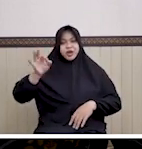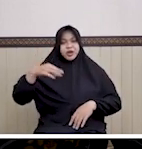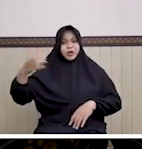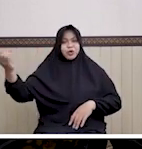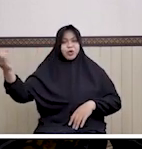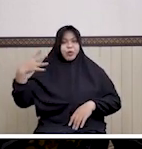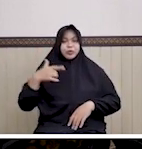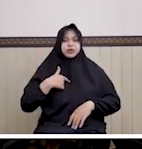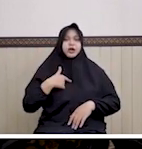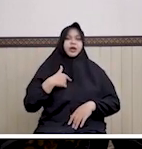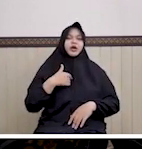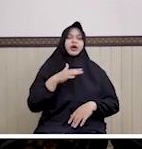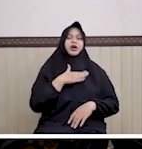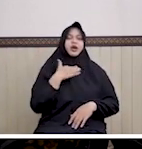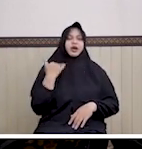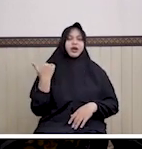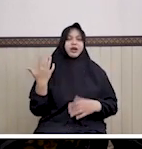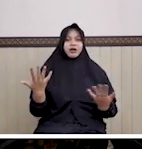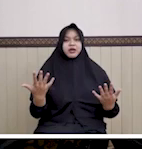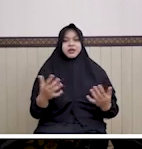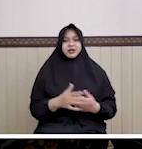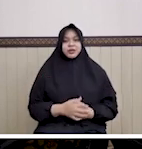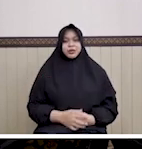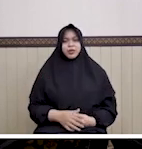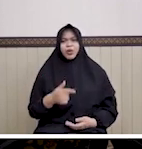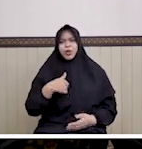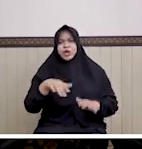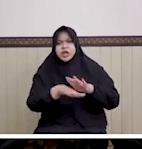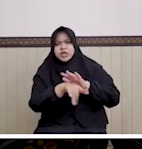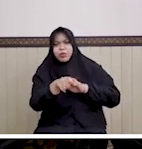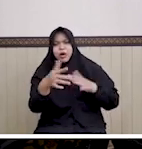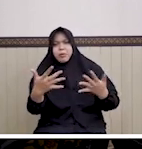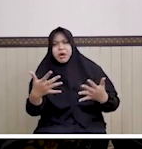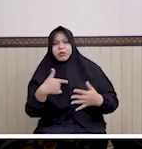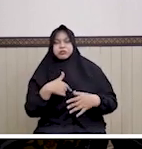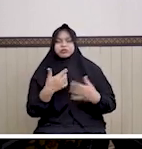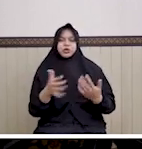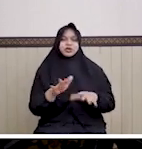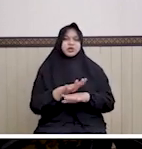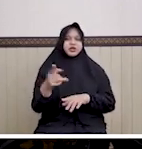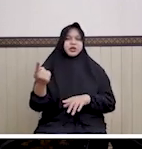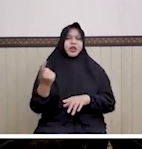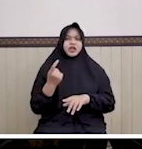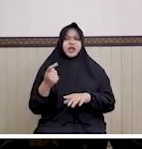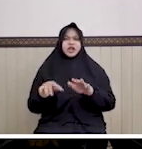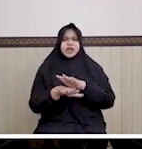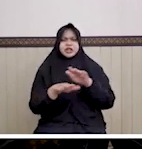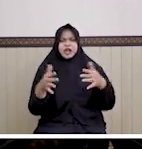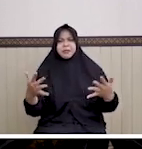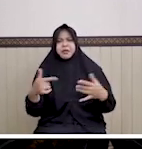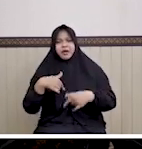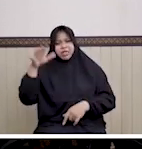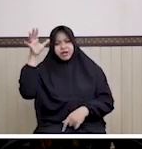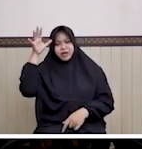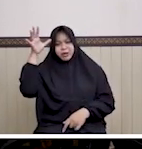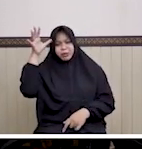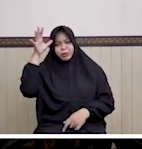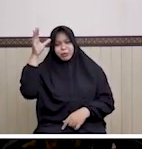dikomplain mati saya mukamu dasarmu apal sudah selesai saya saya bisa jawab